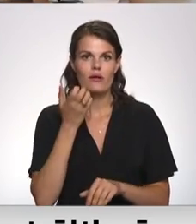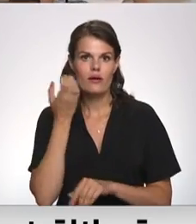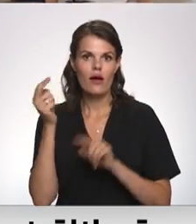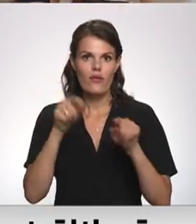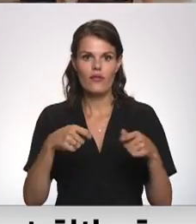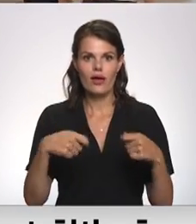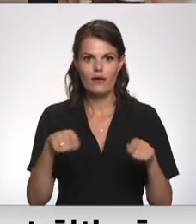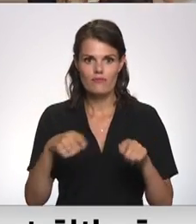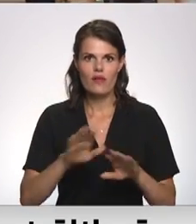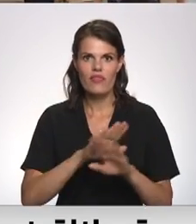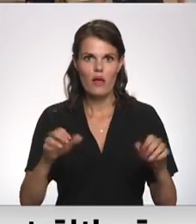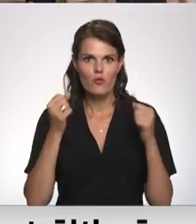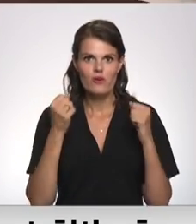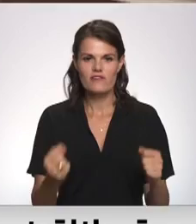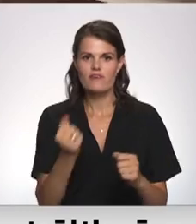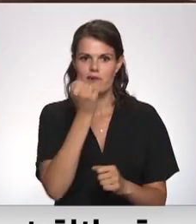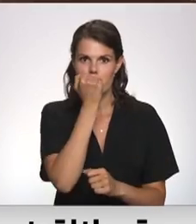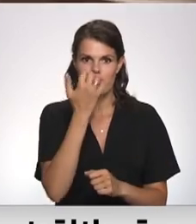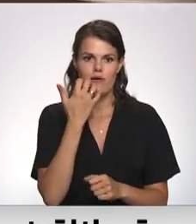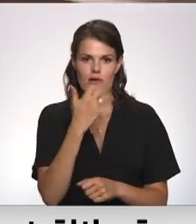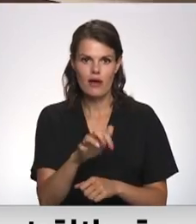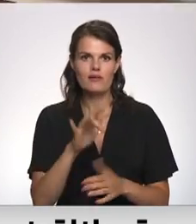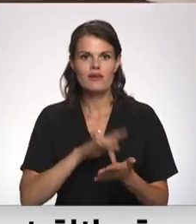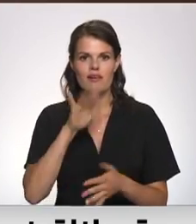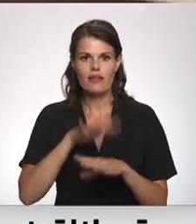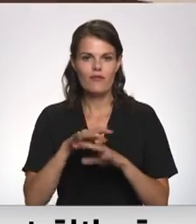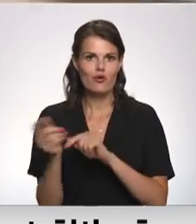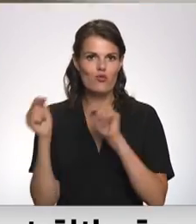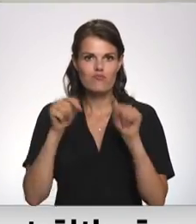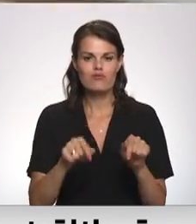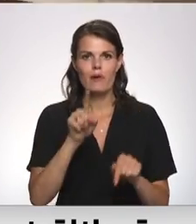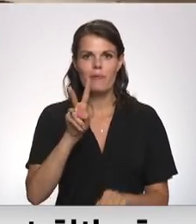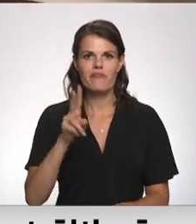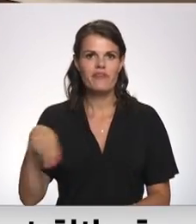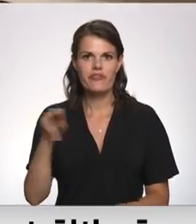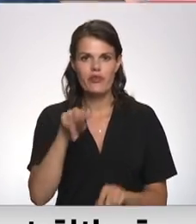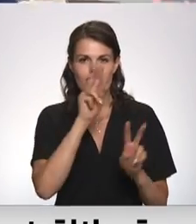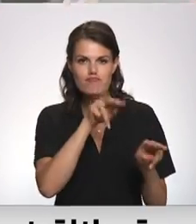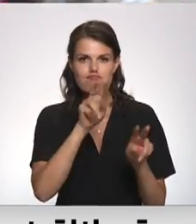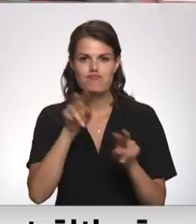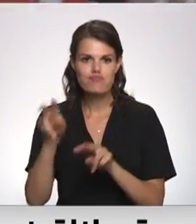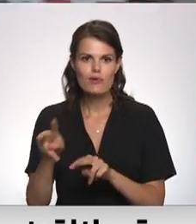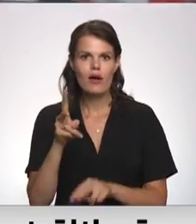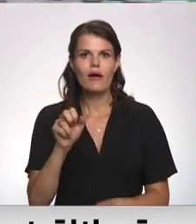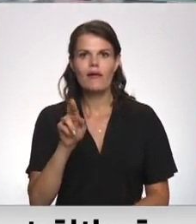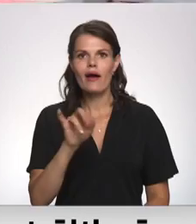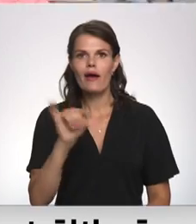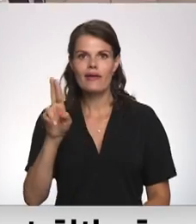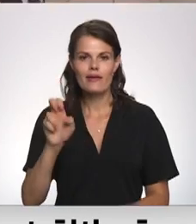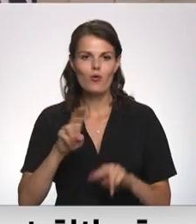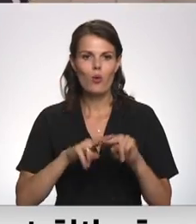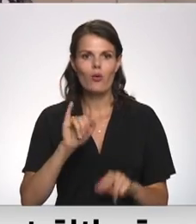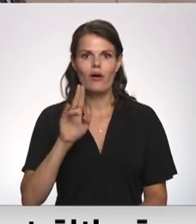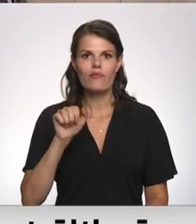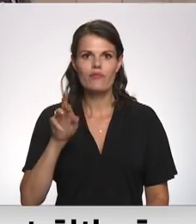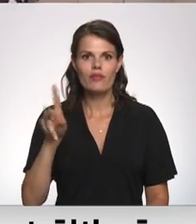tirgotājiem tas šeit būtu daudz patīkamāk. Centrāla tirgu ieradušies pārtikas un veterinārā dienesta inspektori Karīna Rūs un Intars Sauša.